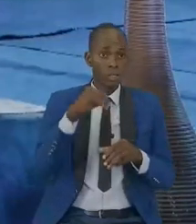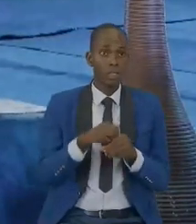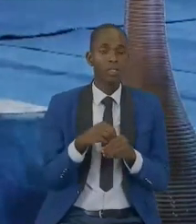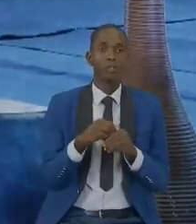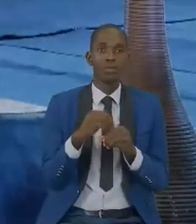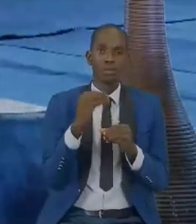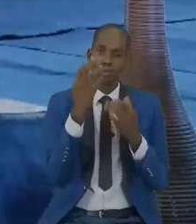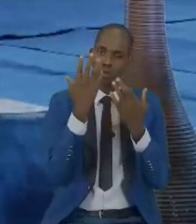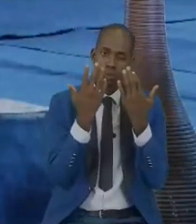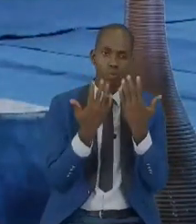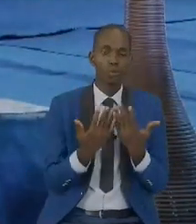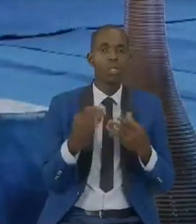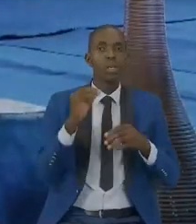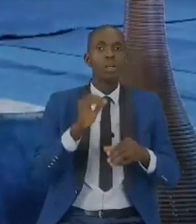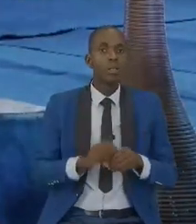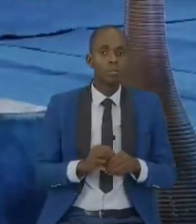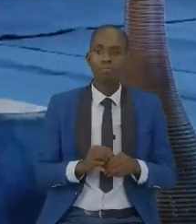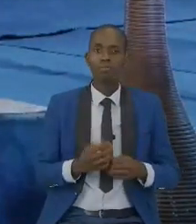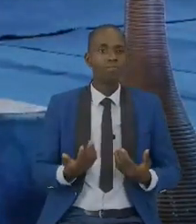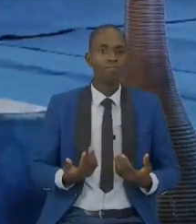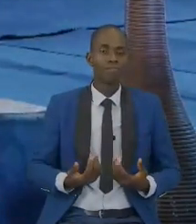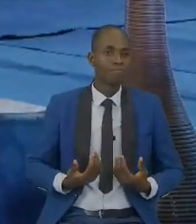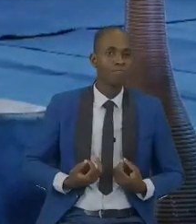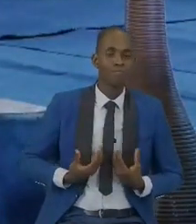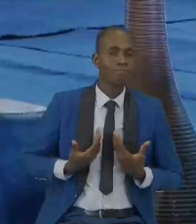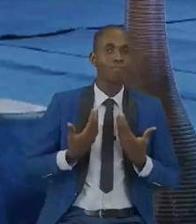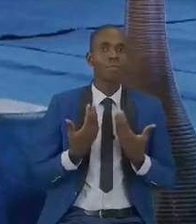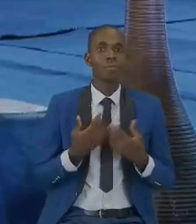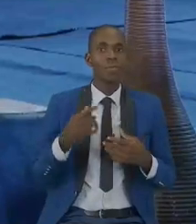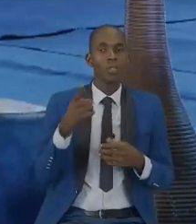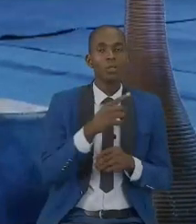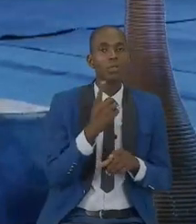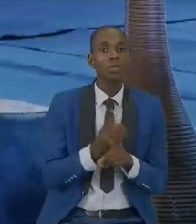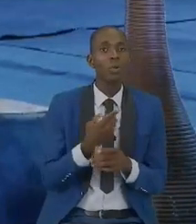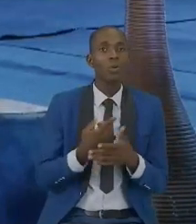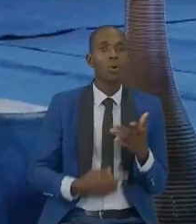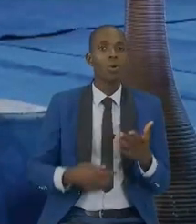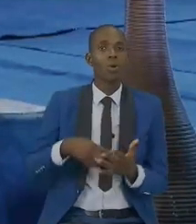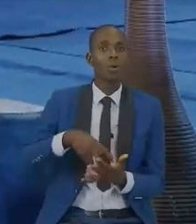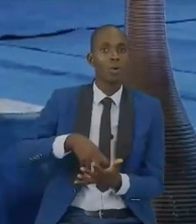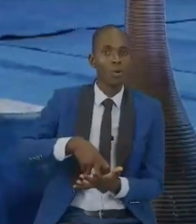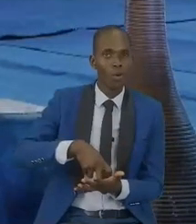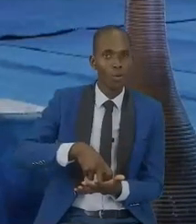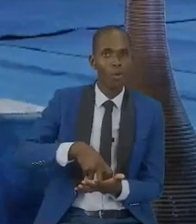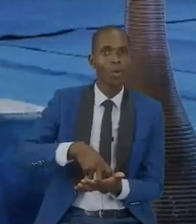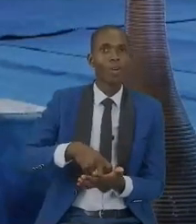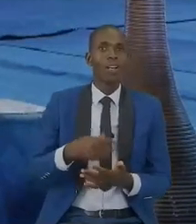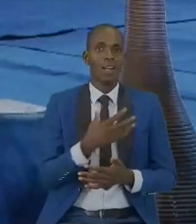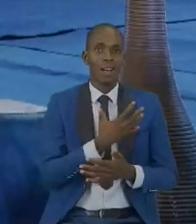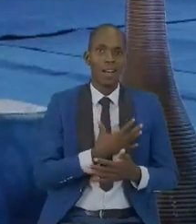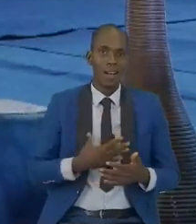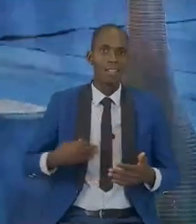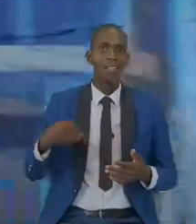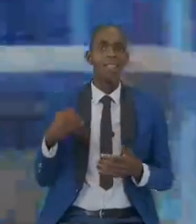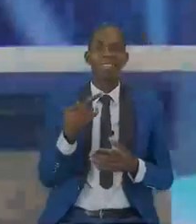vous. Et dans cette tristesse, dans cette passion, alors vous vous écroulez sur